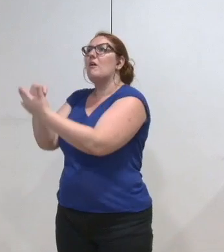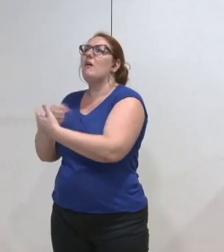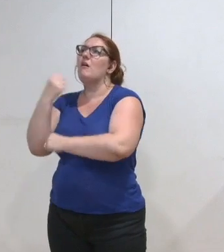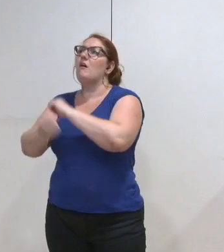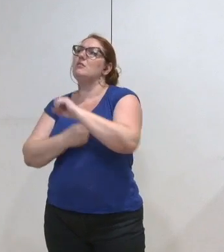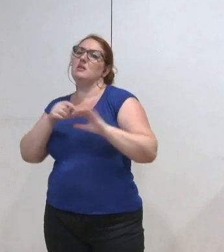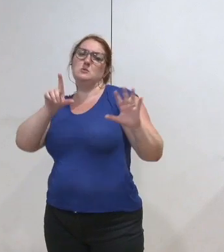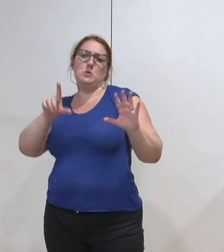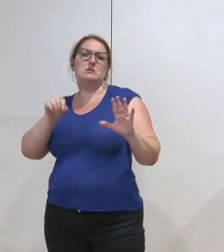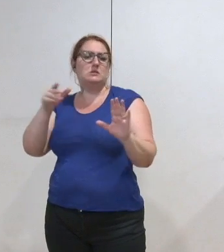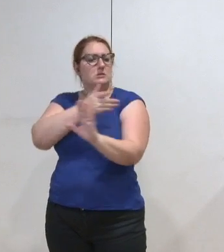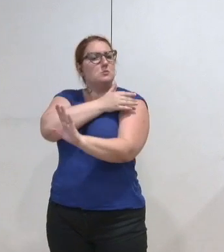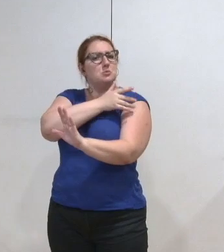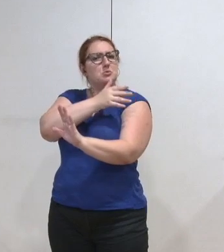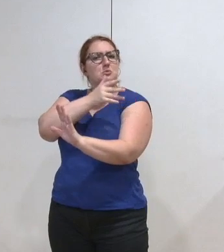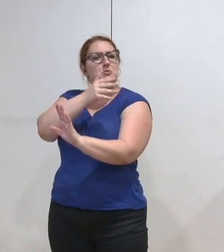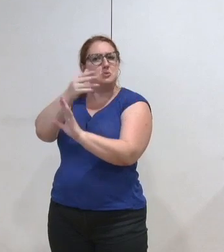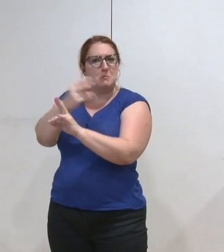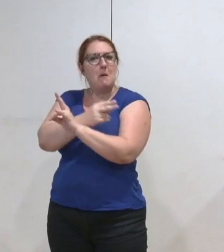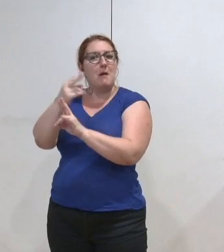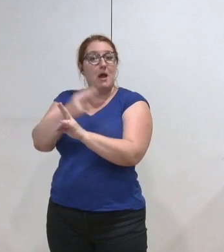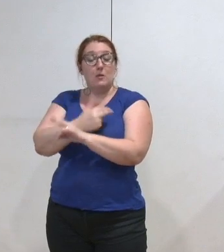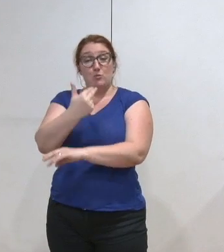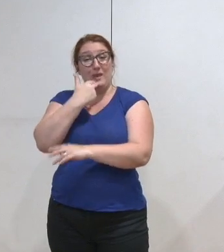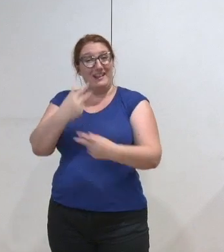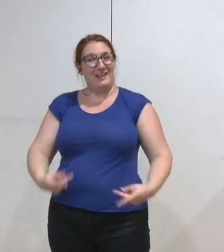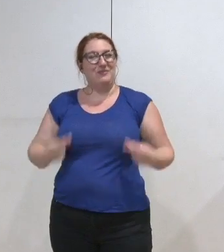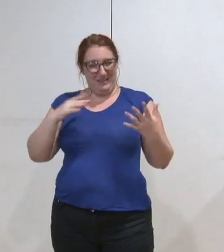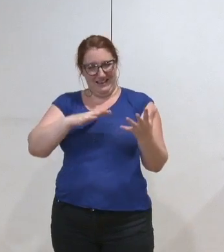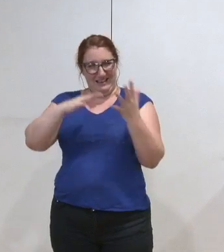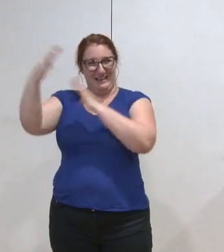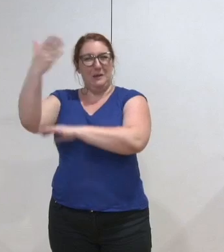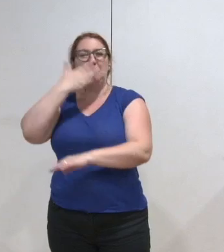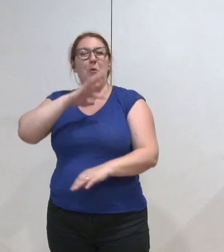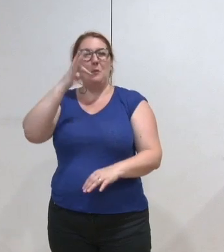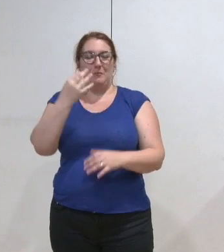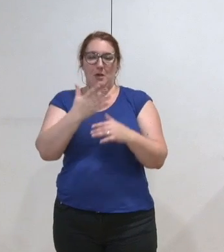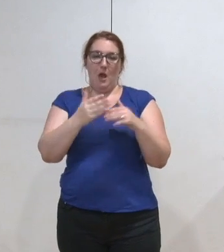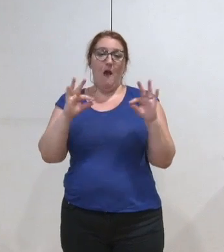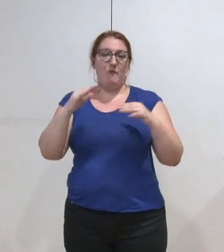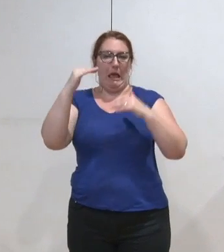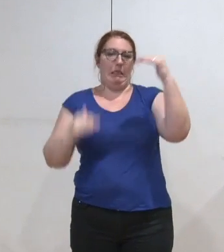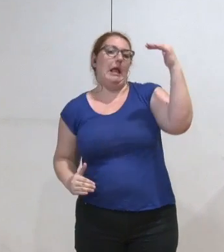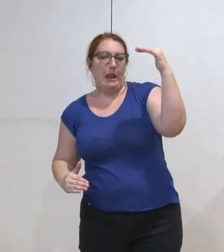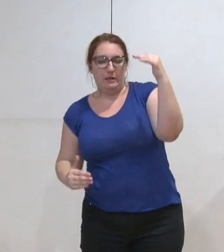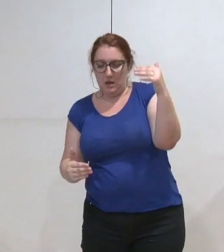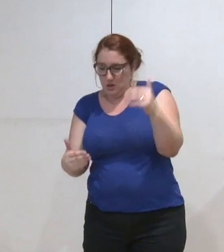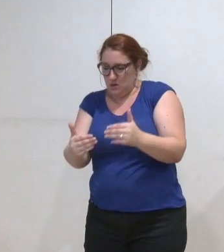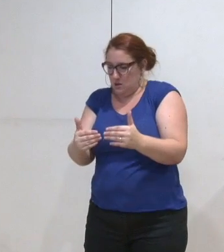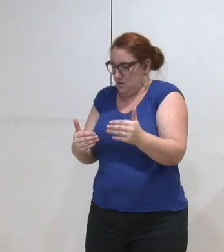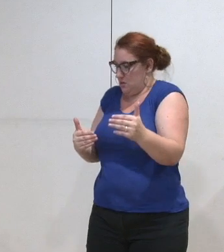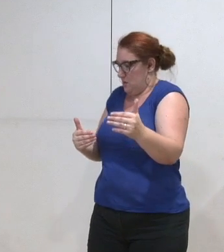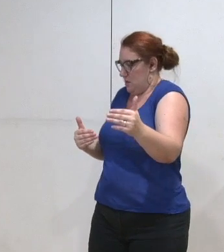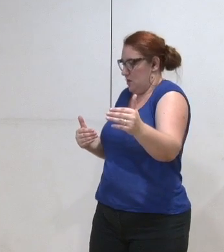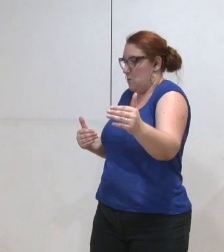continué à progresser en terme de qualité de vie mais qui en terme de d'inégalité on voit bien a maintenant franchi un point